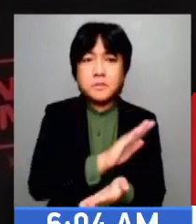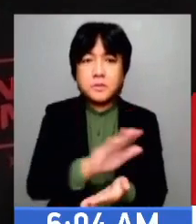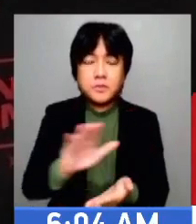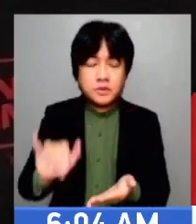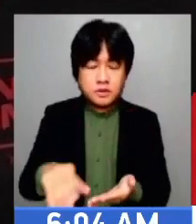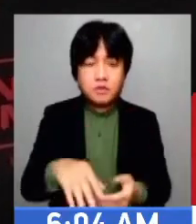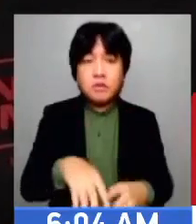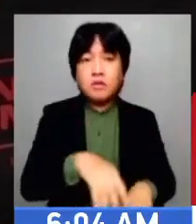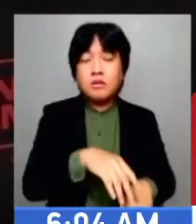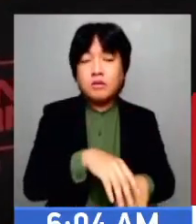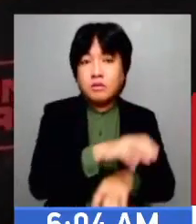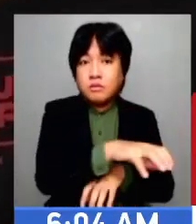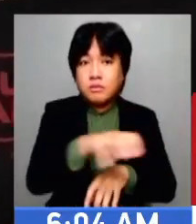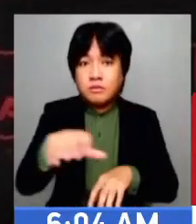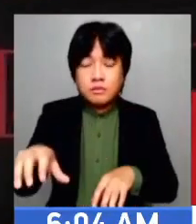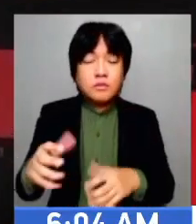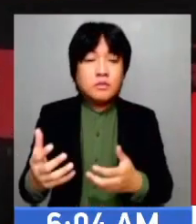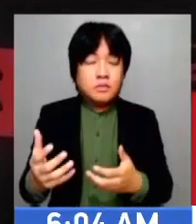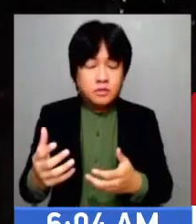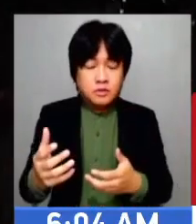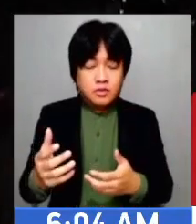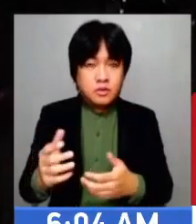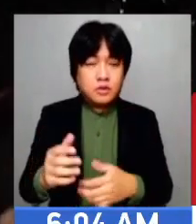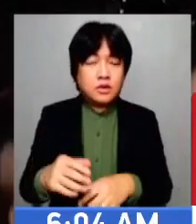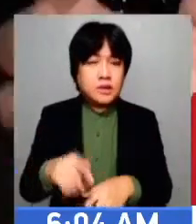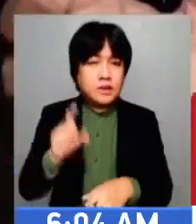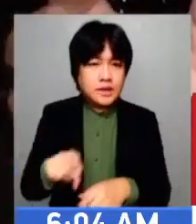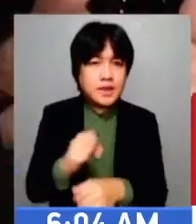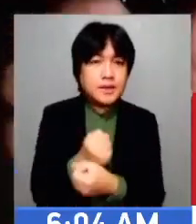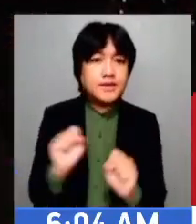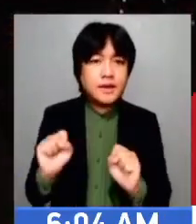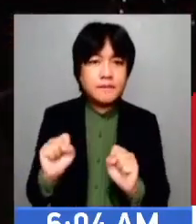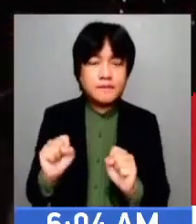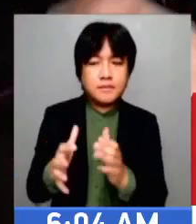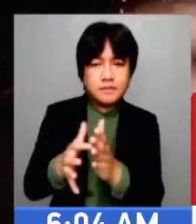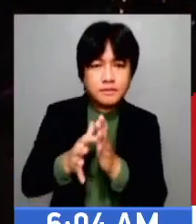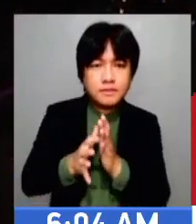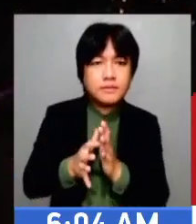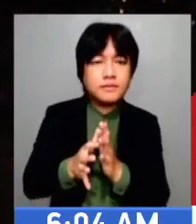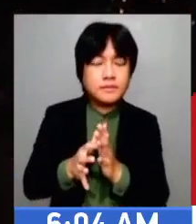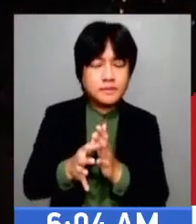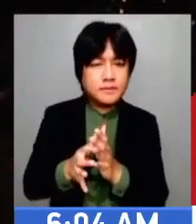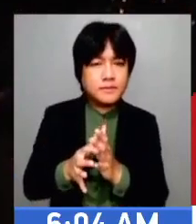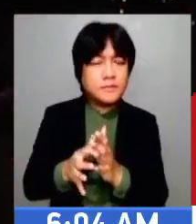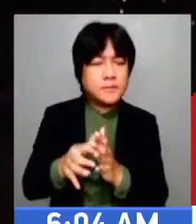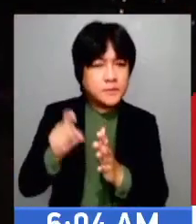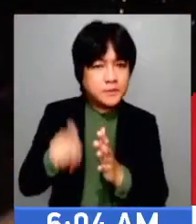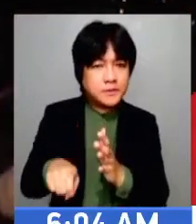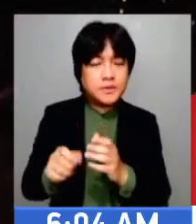inspection? Itong planta ho ba ay may preventive maintenance? We shall be having a very strict